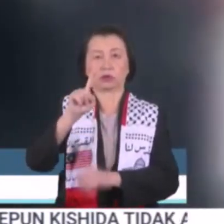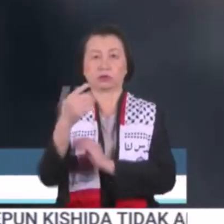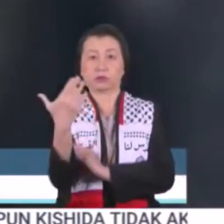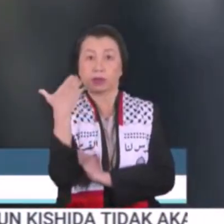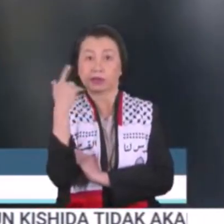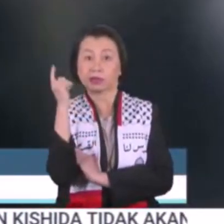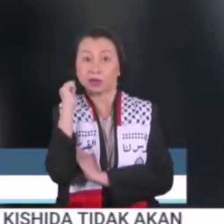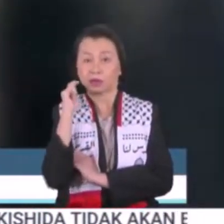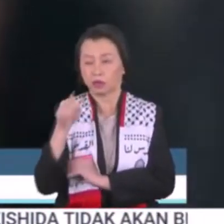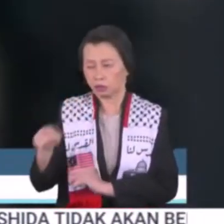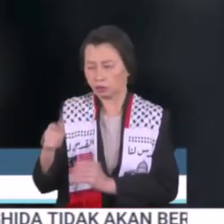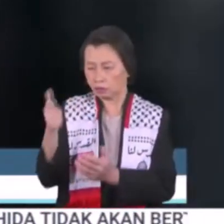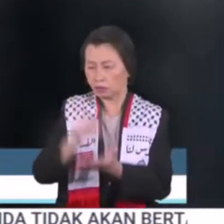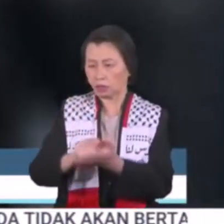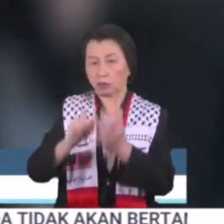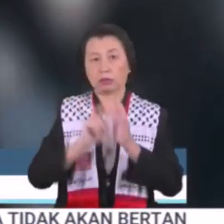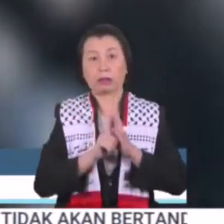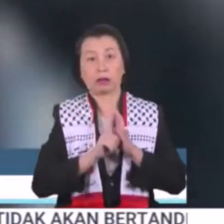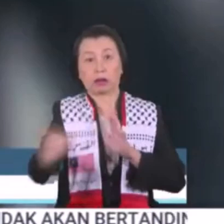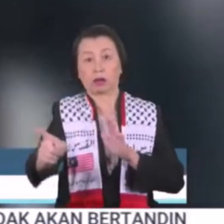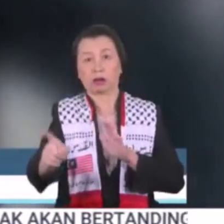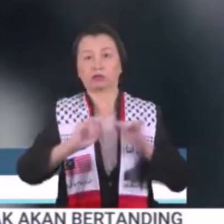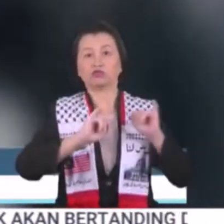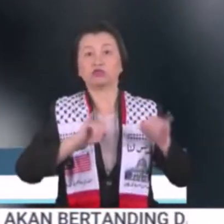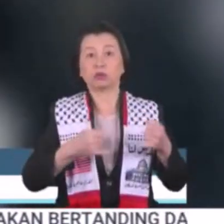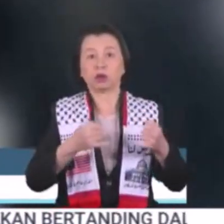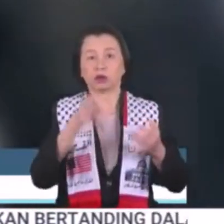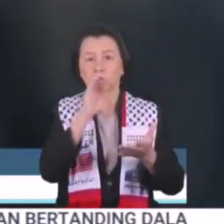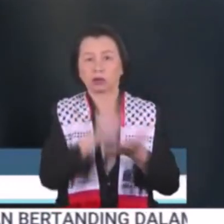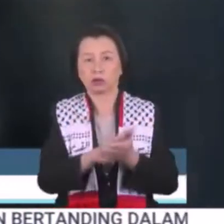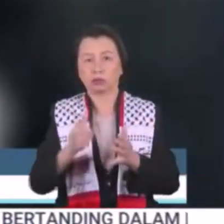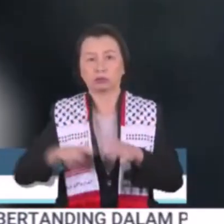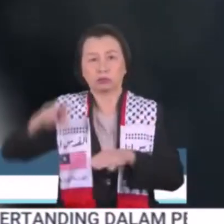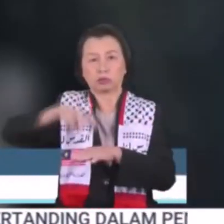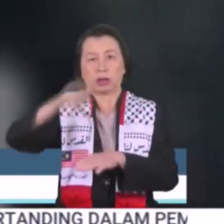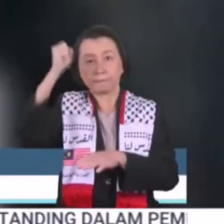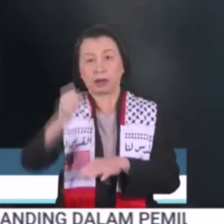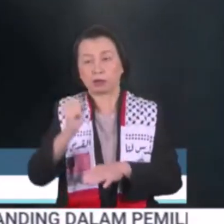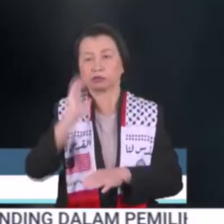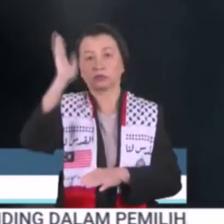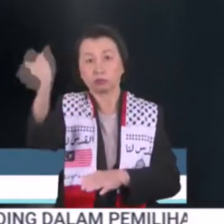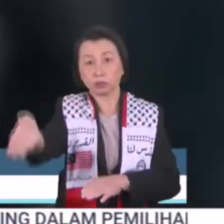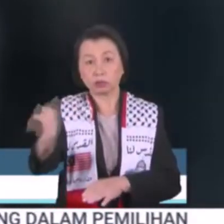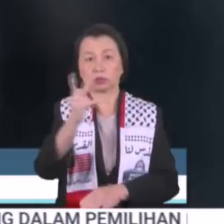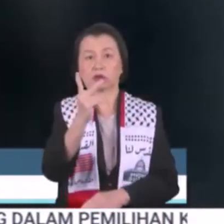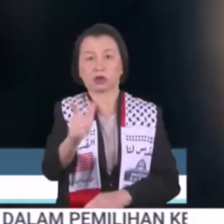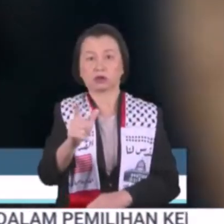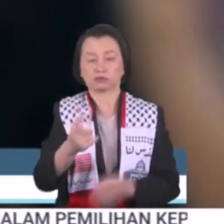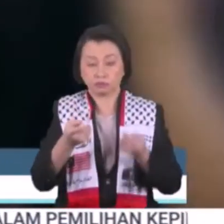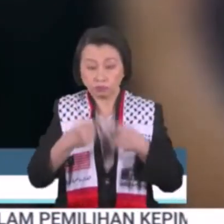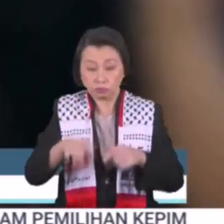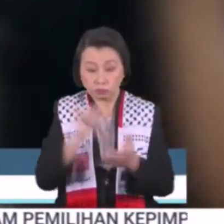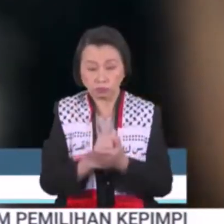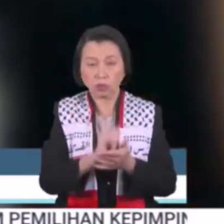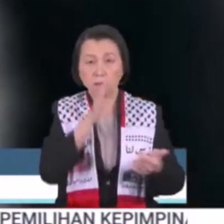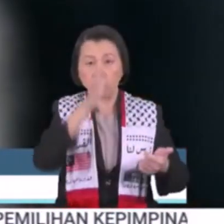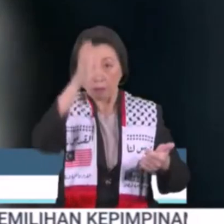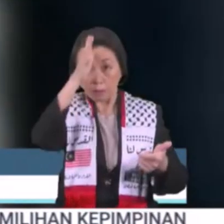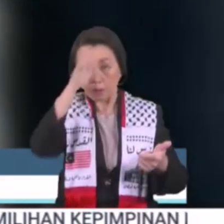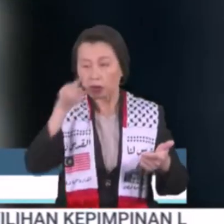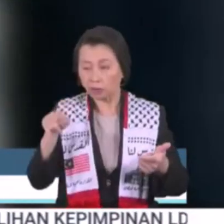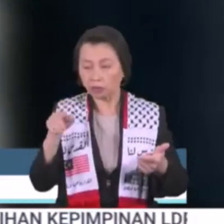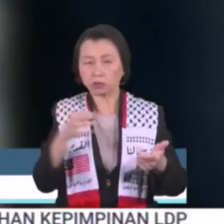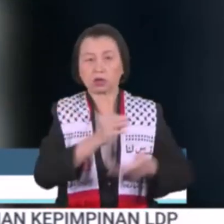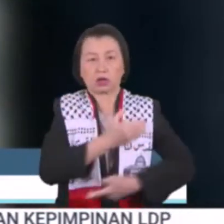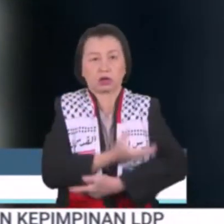pagi tadi. Dia dilapor menghilangkan diri sejak Jumaat lalu, dipercayai menaiki bas menuju Kuala Lumpur. Dalam kejadian itu, ibu bapa